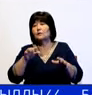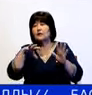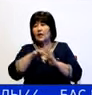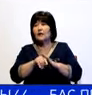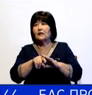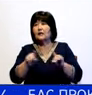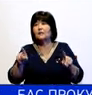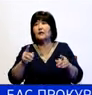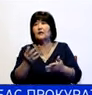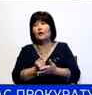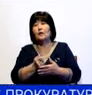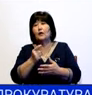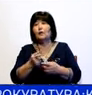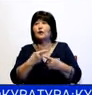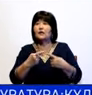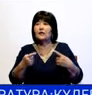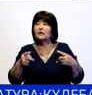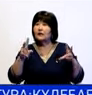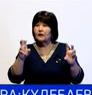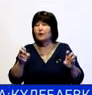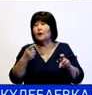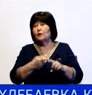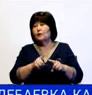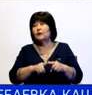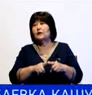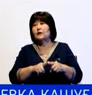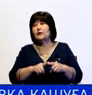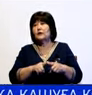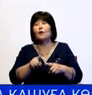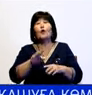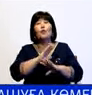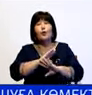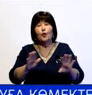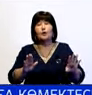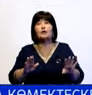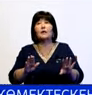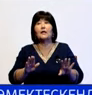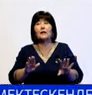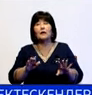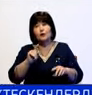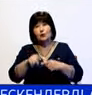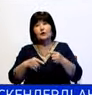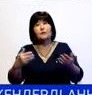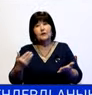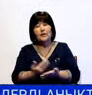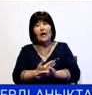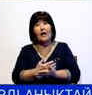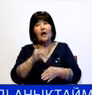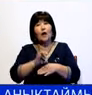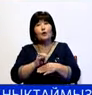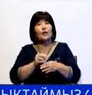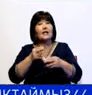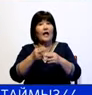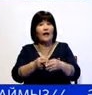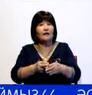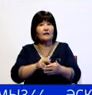ақуыздар болып табылады. Олар амилоидты фибрилдер. Сол амилоидты фибрилдерді болдырмай, түзілуін болдырмай, сөйтіп жаңа аурулардың алдын алады. Сол